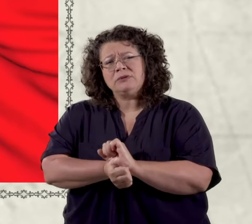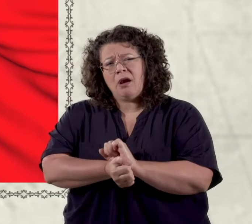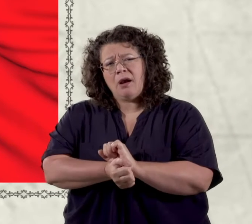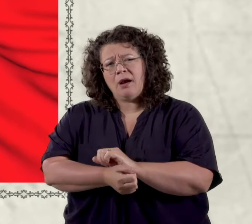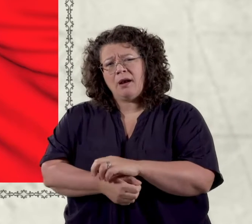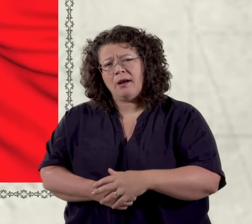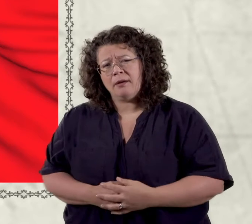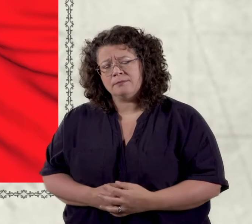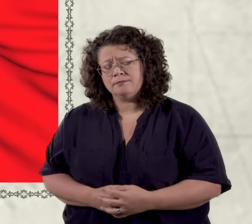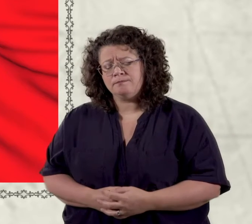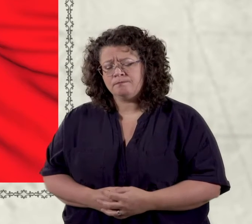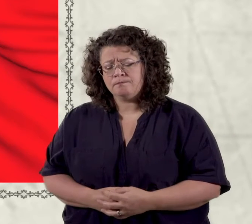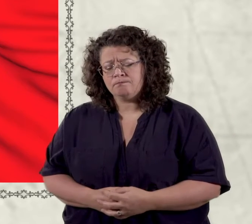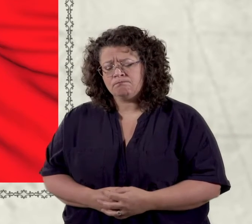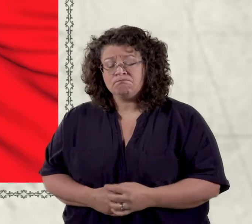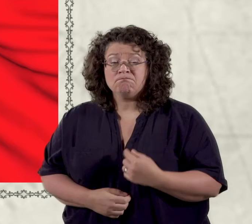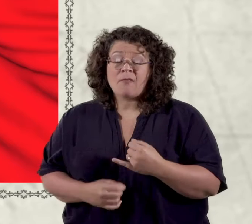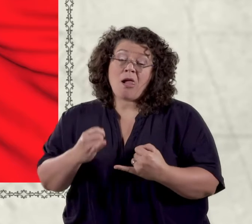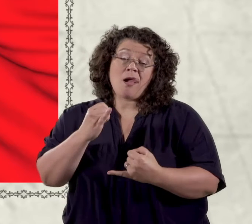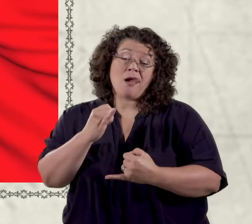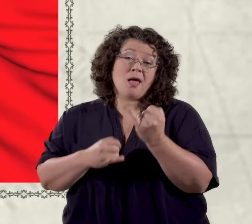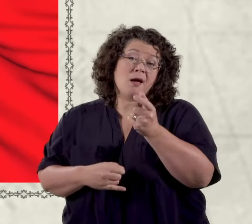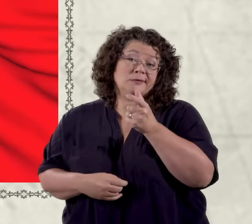ges I fy nghrogi yng Ngharchar Caerdydd.